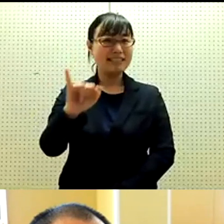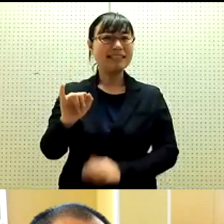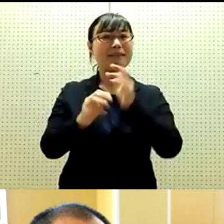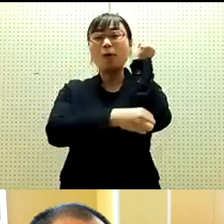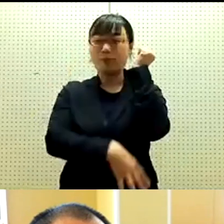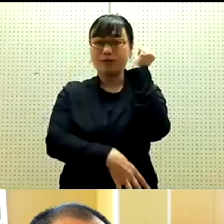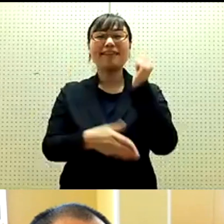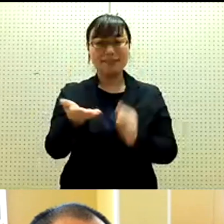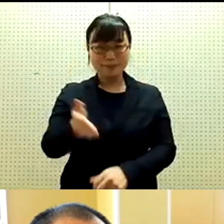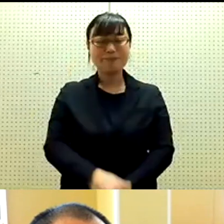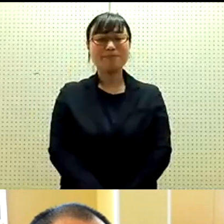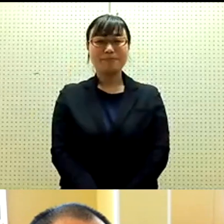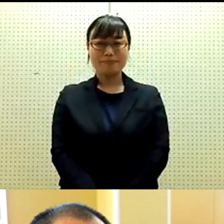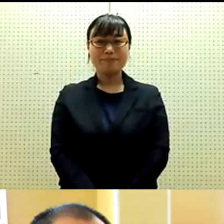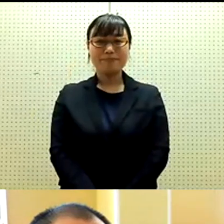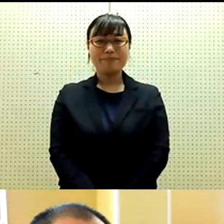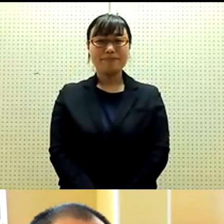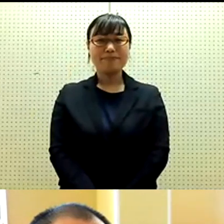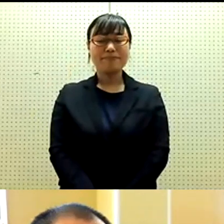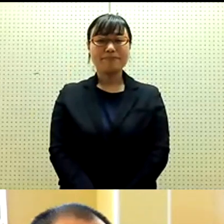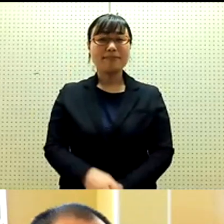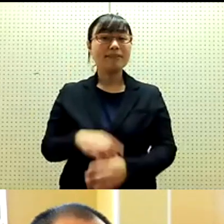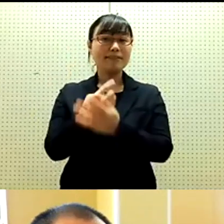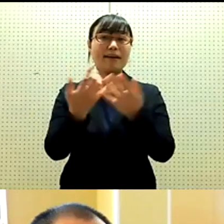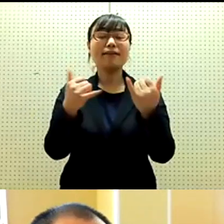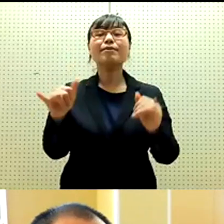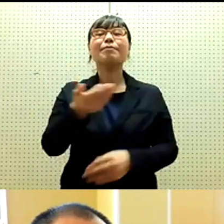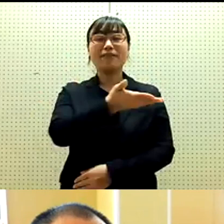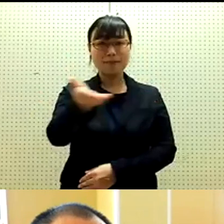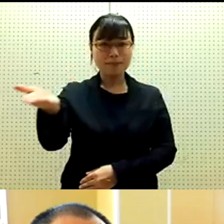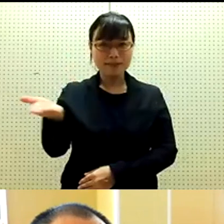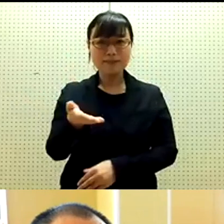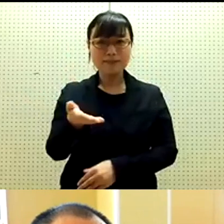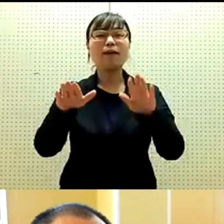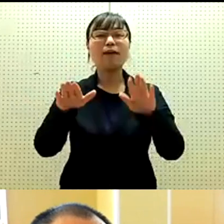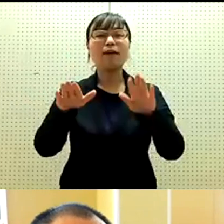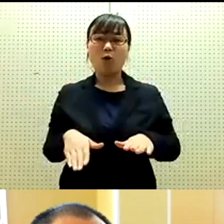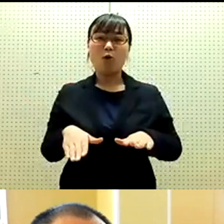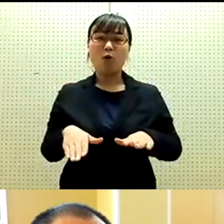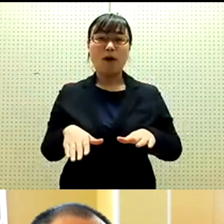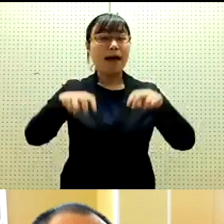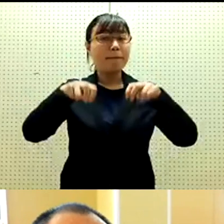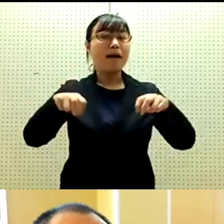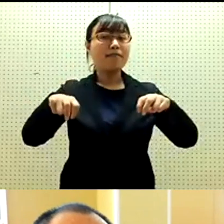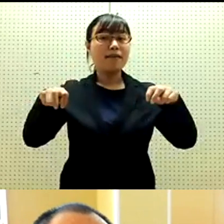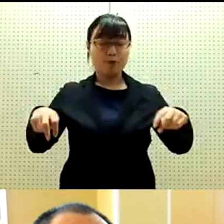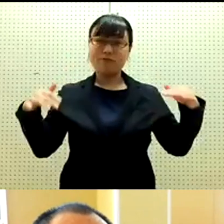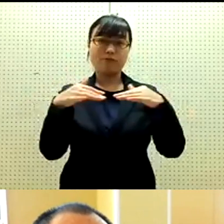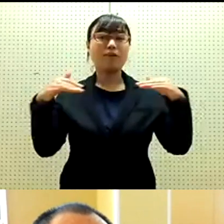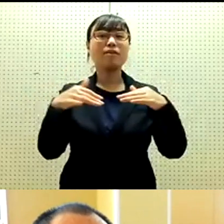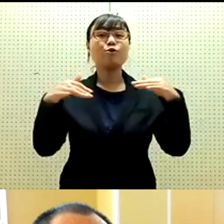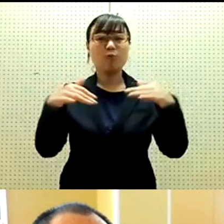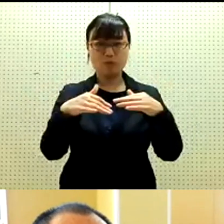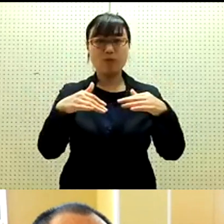。 参加者の皆様には本日パネルディスカッションのパネラーをしていただきます